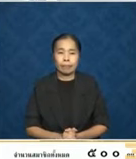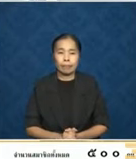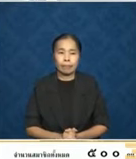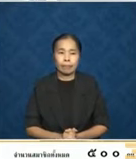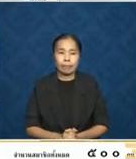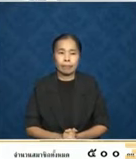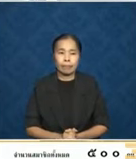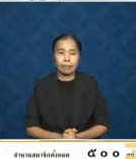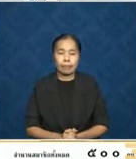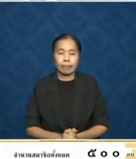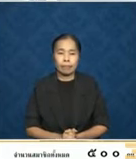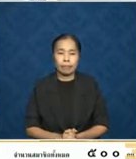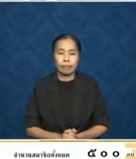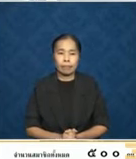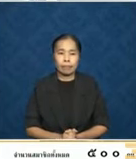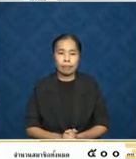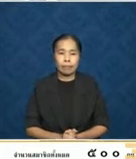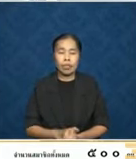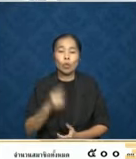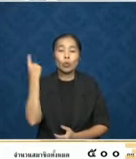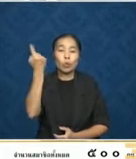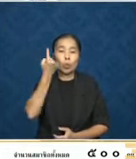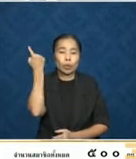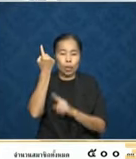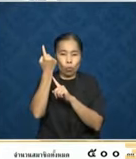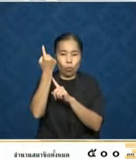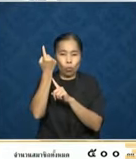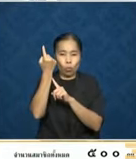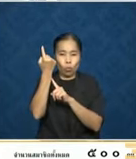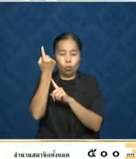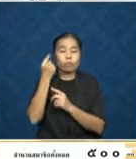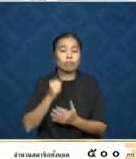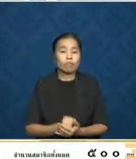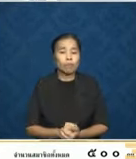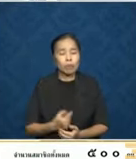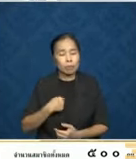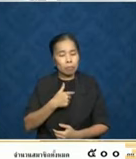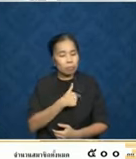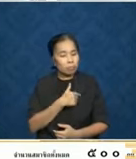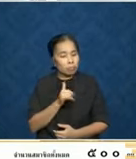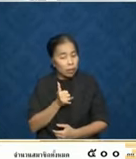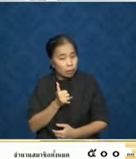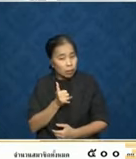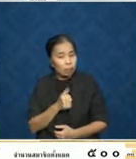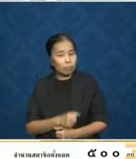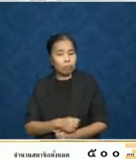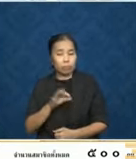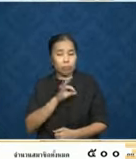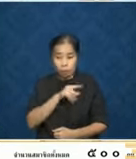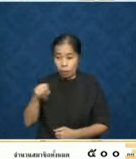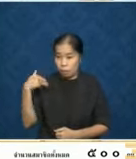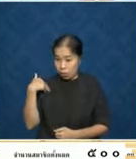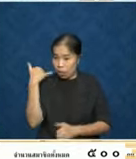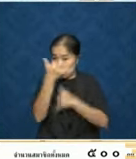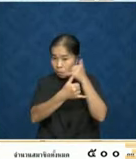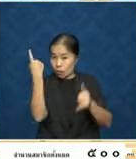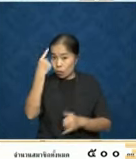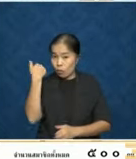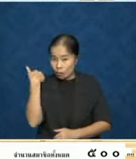เกิดจากกิจกรรมการท่องเที่ยวครับท่านประธานผมไม่แน่ใจว่าสมาชิกสภาผู้แทนราษฎรที่อยู่ตรงนี้เคยไปเที่ยวไหมอาจจะเป็นส่